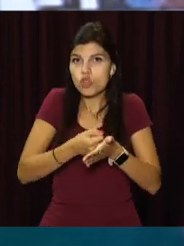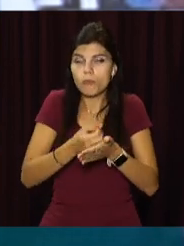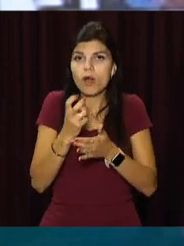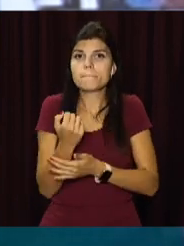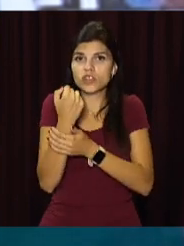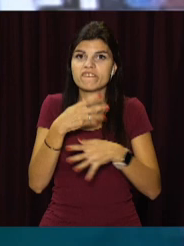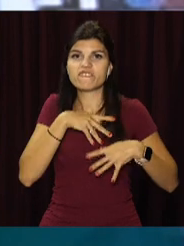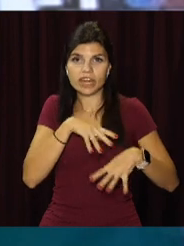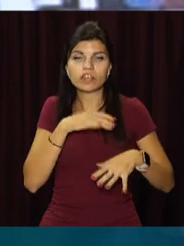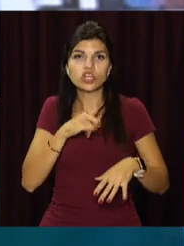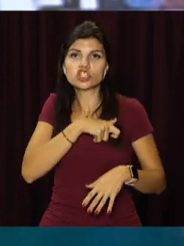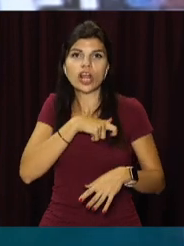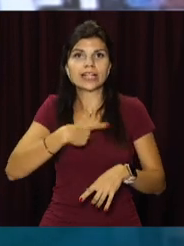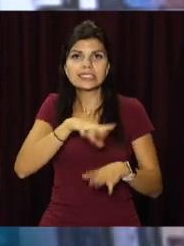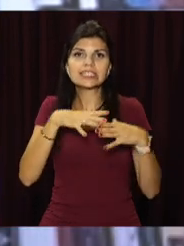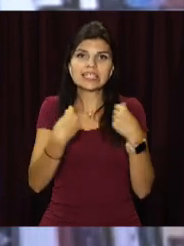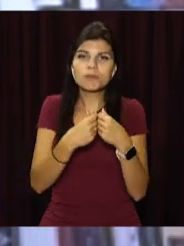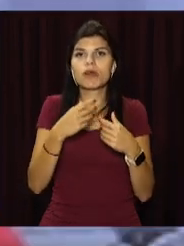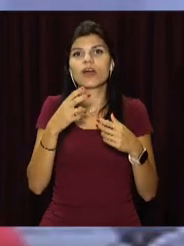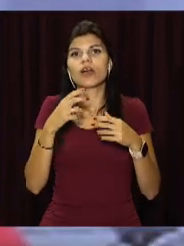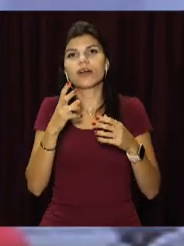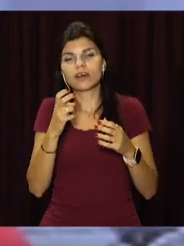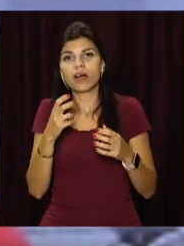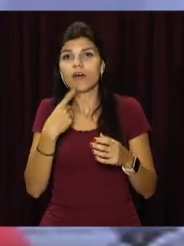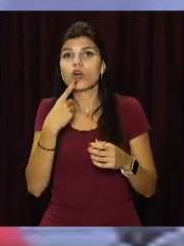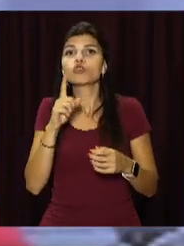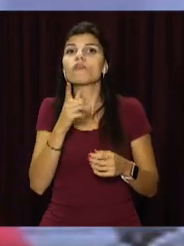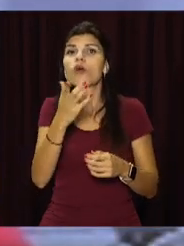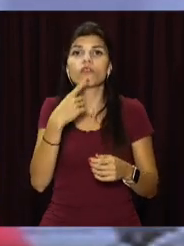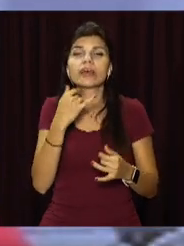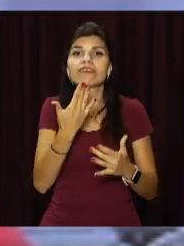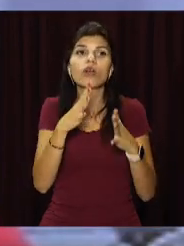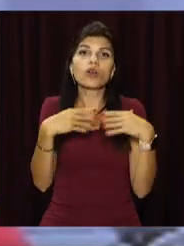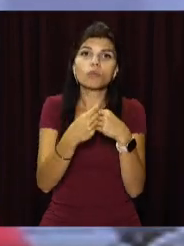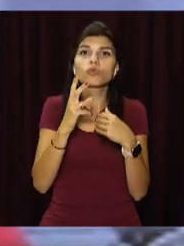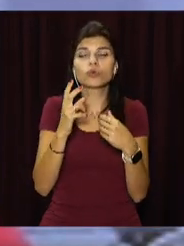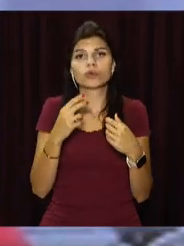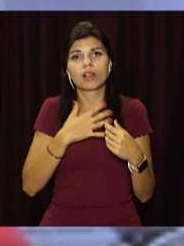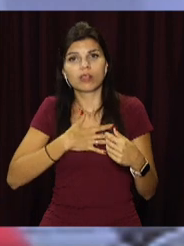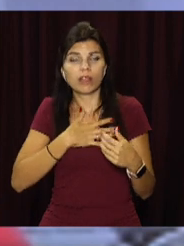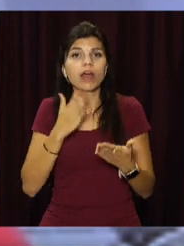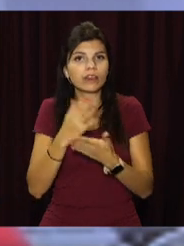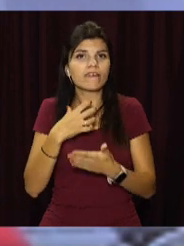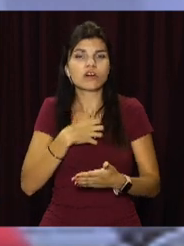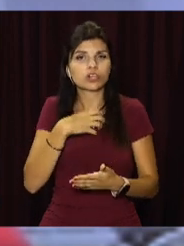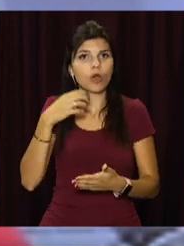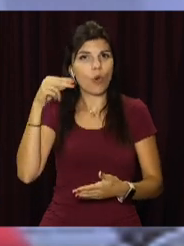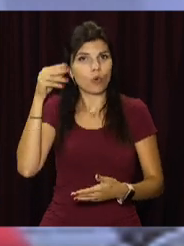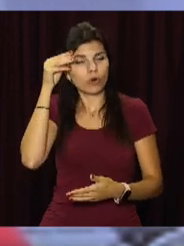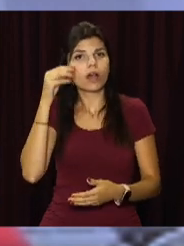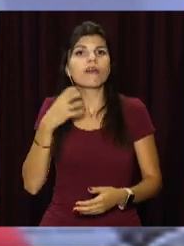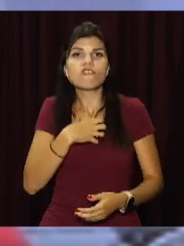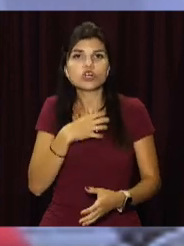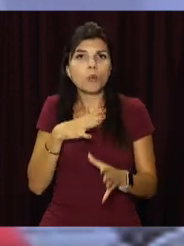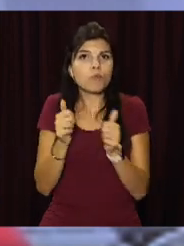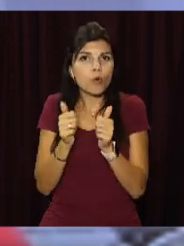підтримці ветеранів та членів їхніх сімей, і тим, що ви говорите про ваших ветеранів і їхні родини. Є важливий урок. Завжди потрібно бути поруч з тими,